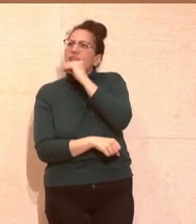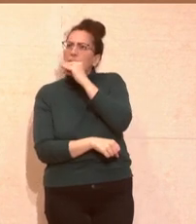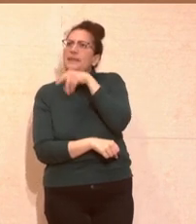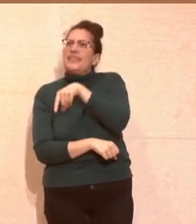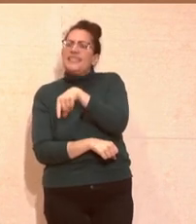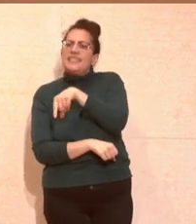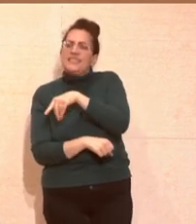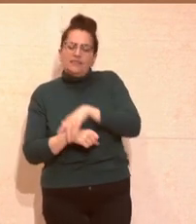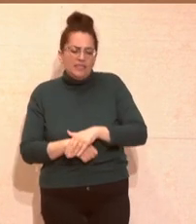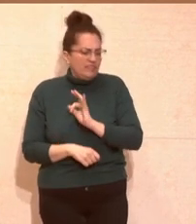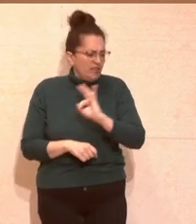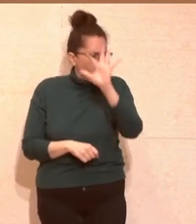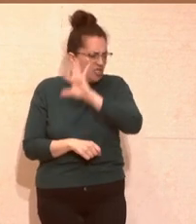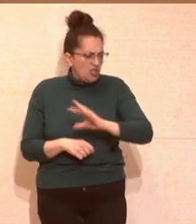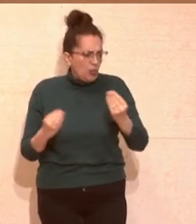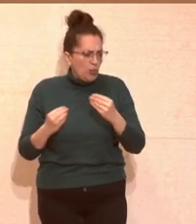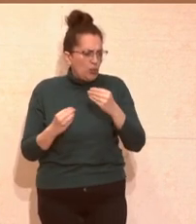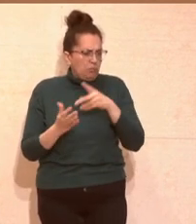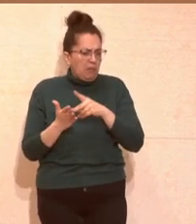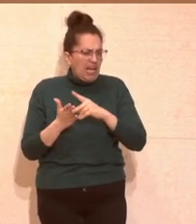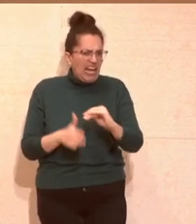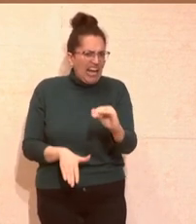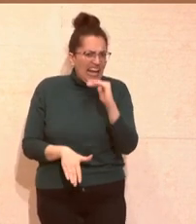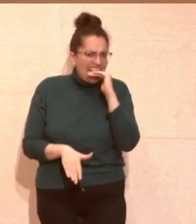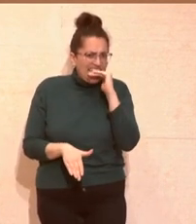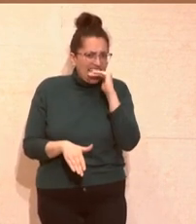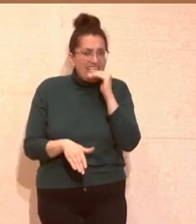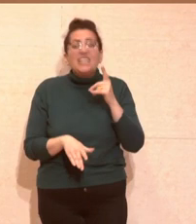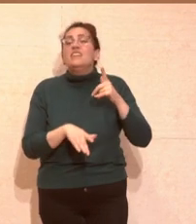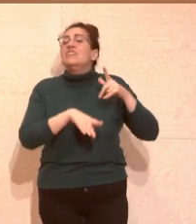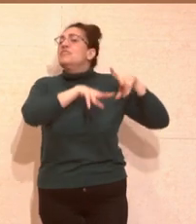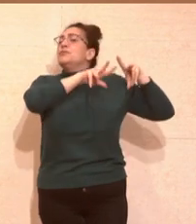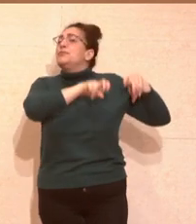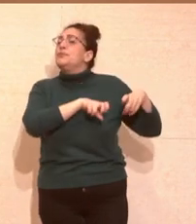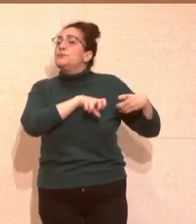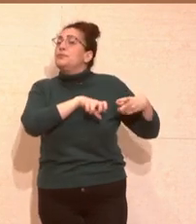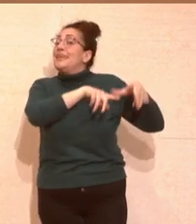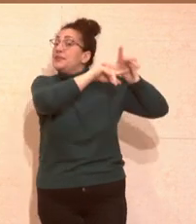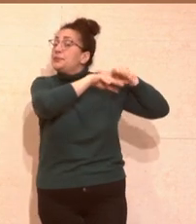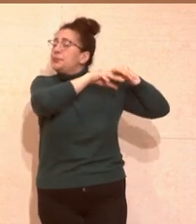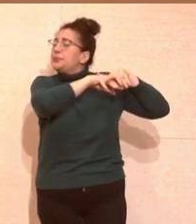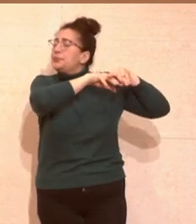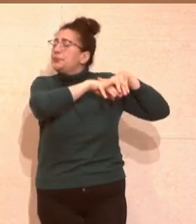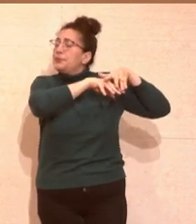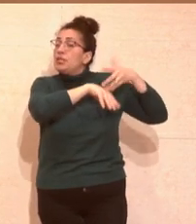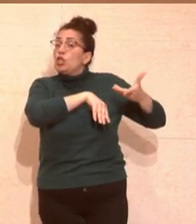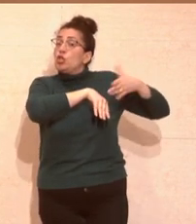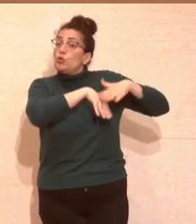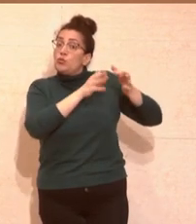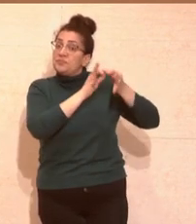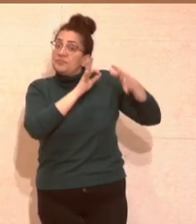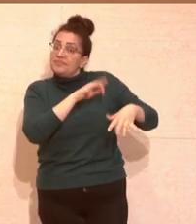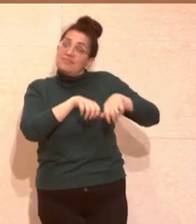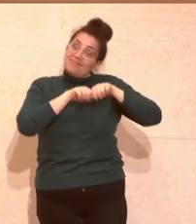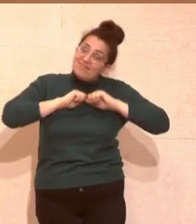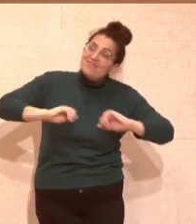qui avait été faite dans la région parisienne, mais elle n'a jamais été publiée dans des revues à forte visibilité. Mais en tout